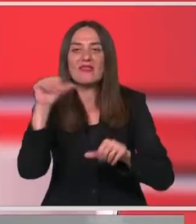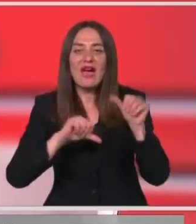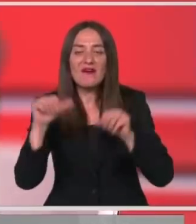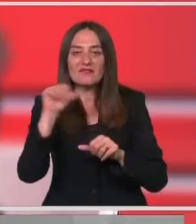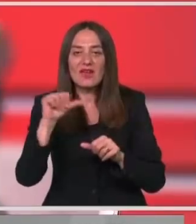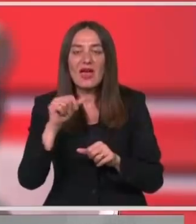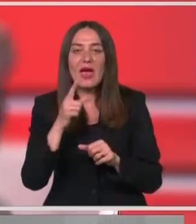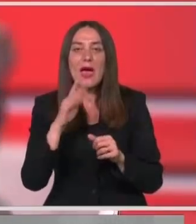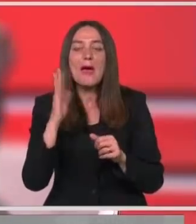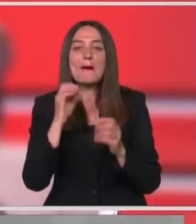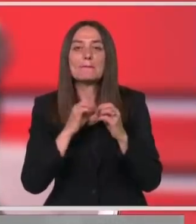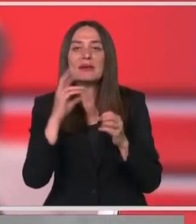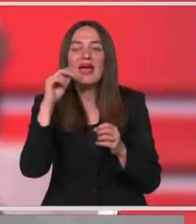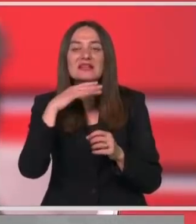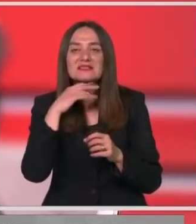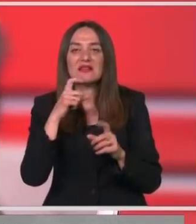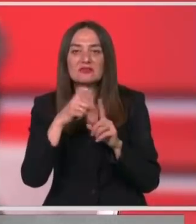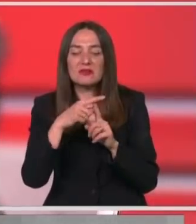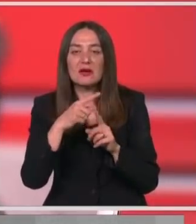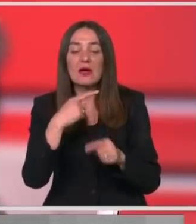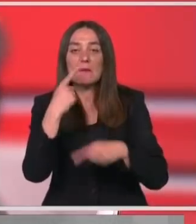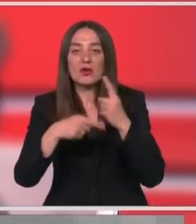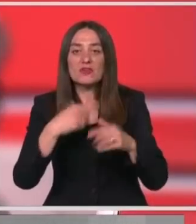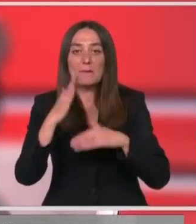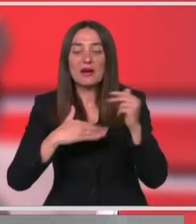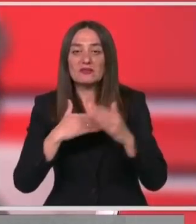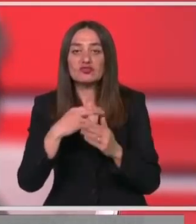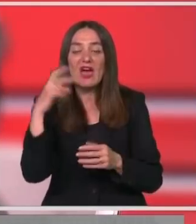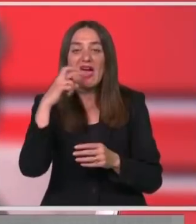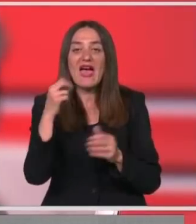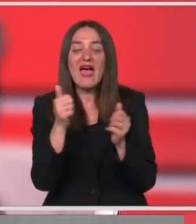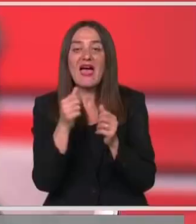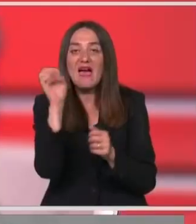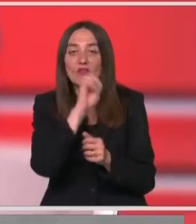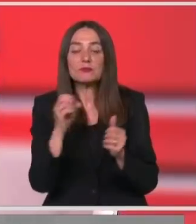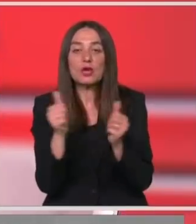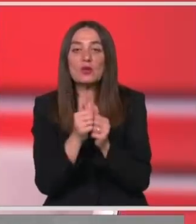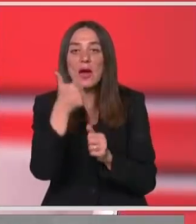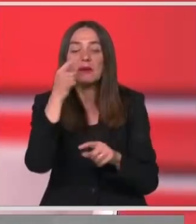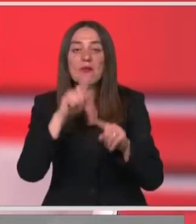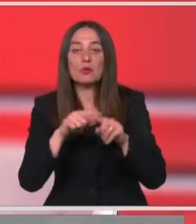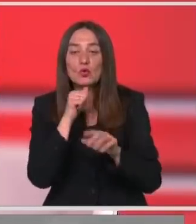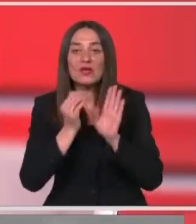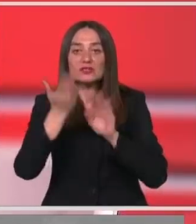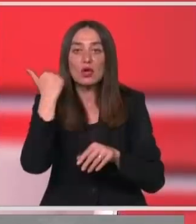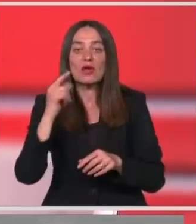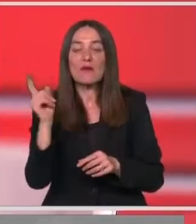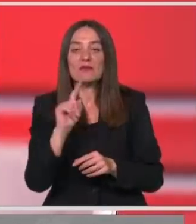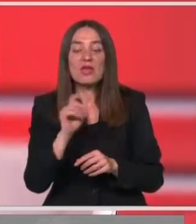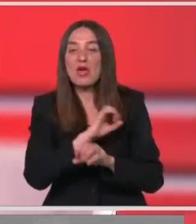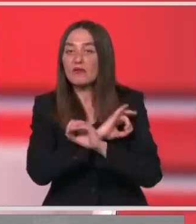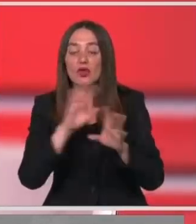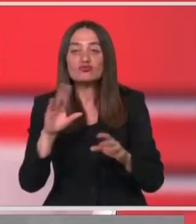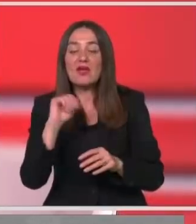i posledice koje su dovele do toga da praktično Evropska unija prvi put u istoriji nije ni u